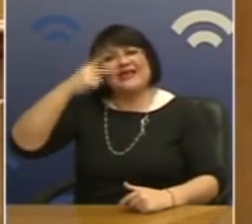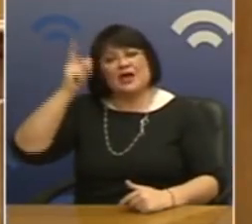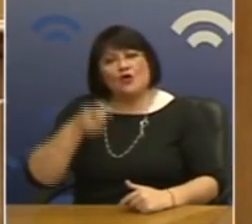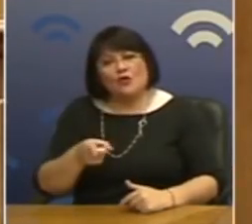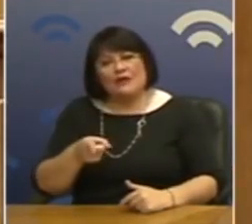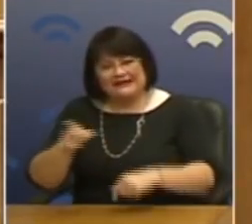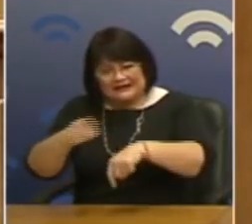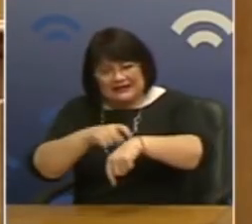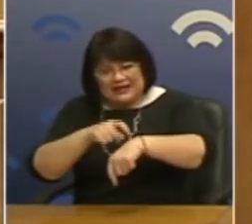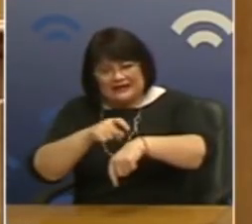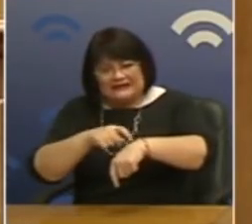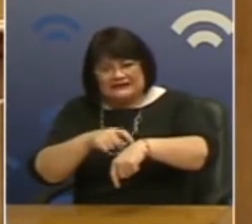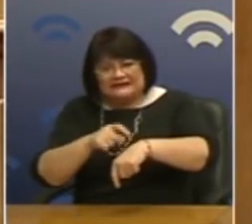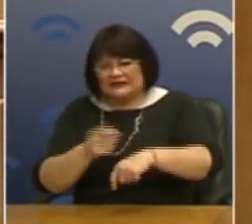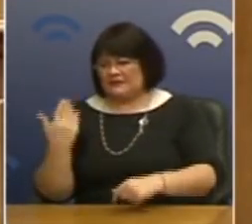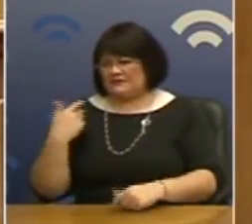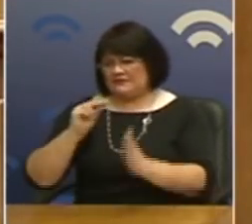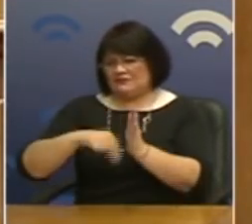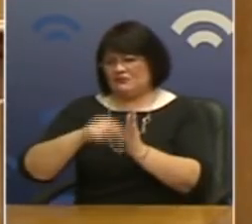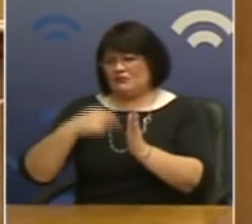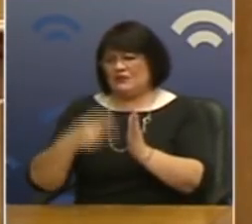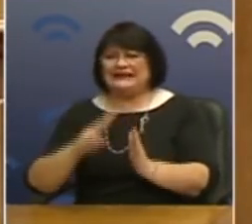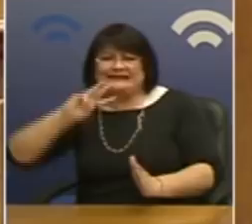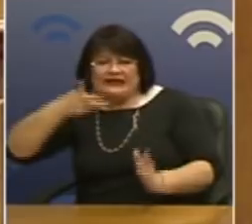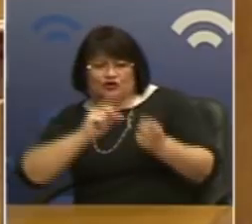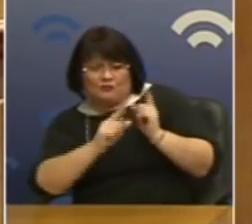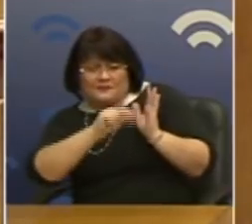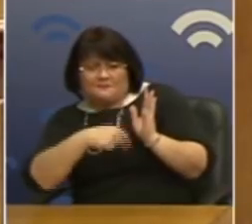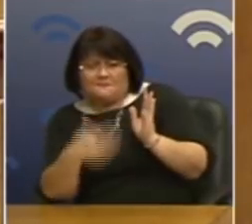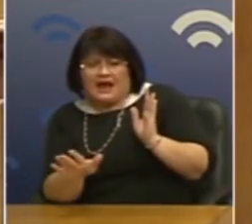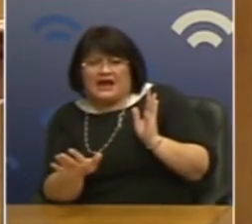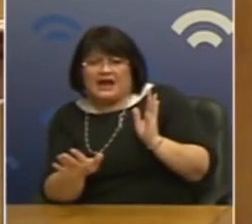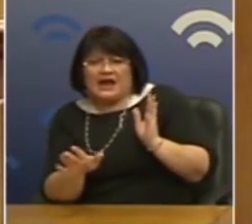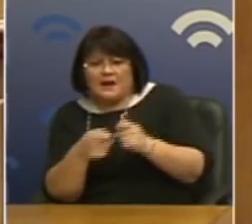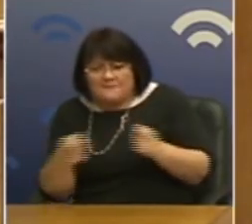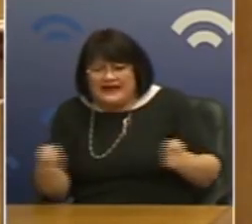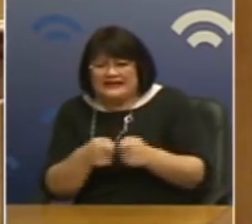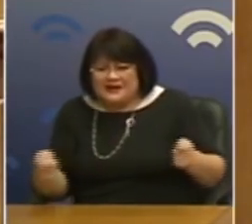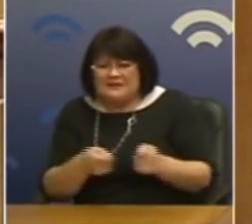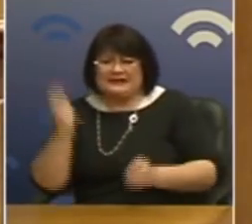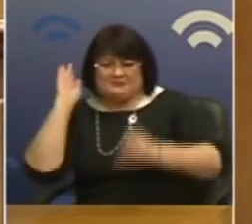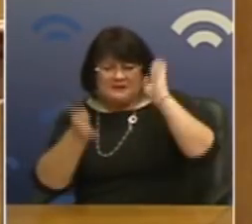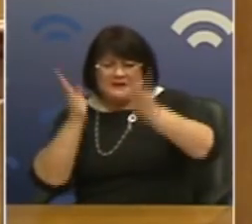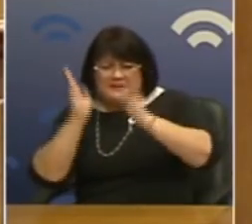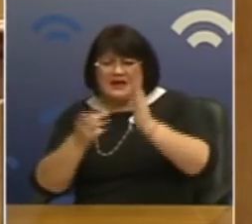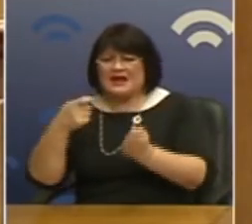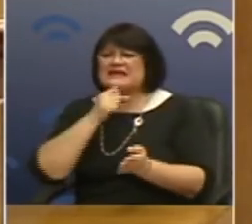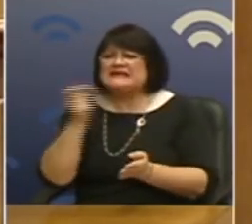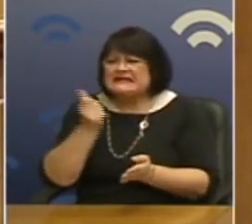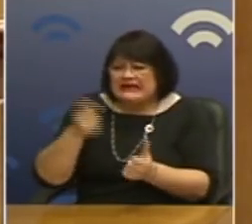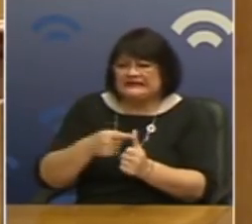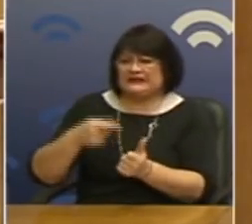ίδια στιγμή ακόμα νοπέσει η υπογραφή σας στο τρίτο μνημόνιο, σε πλήθος μέτρων που τσάκισαν μισθούς,